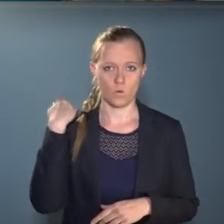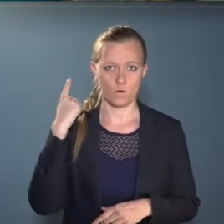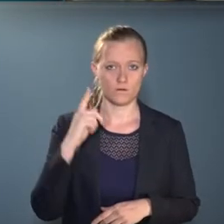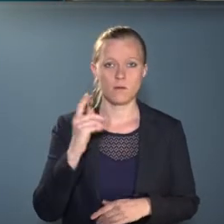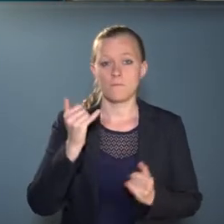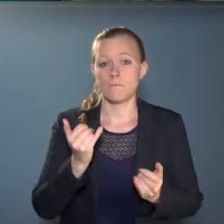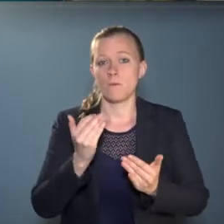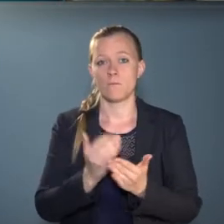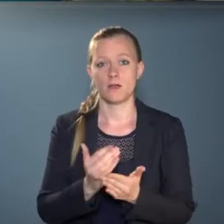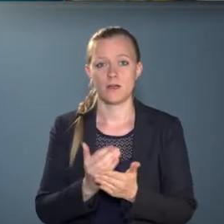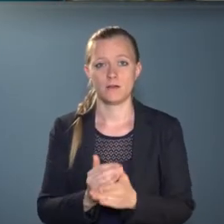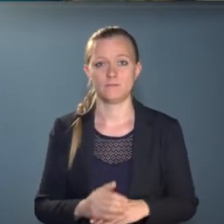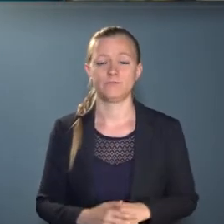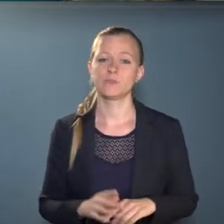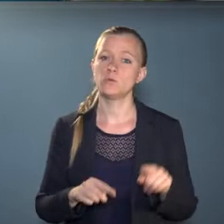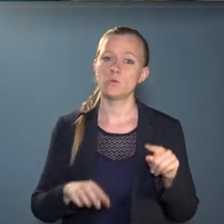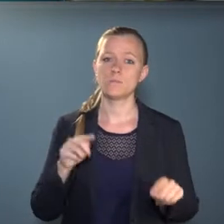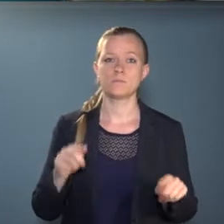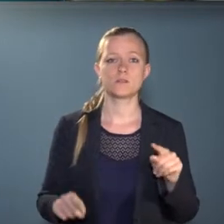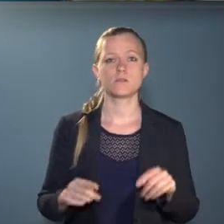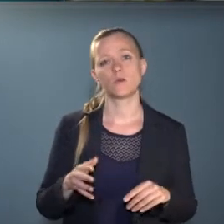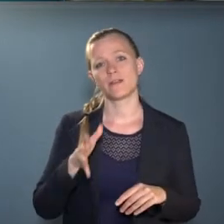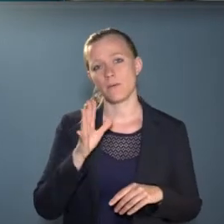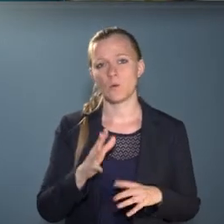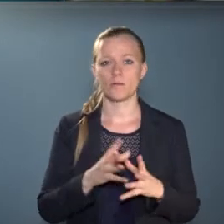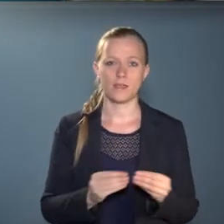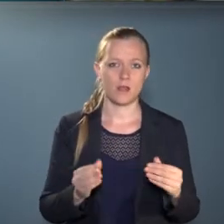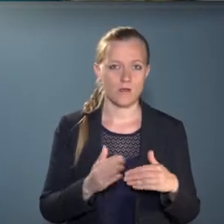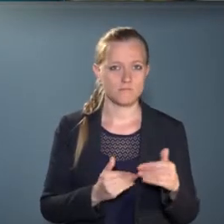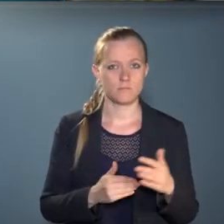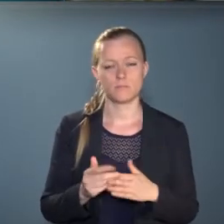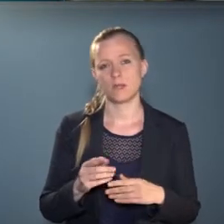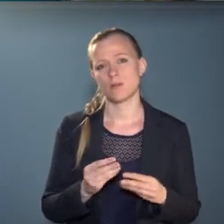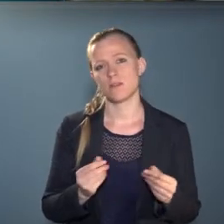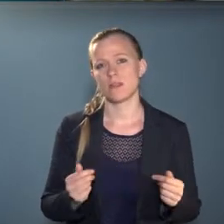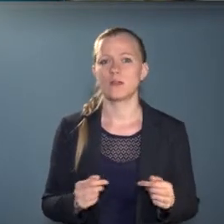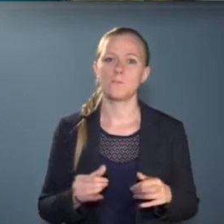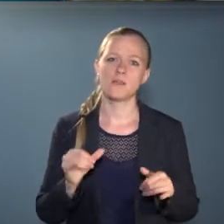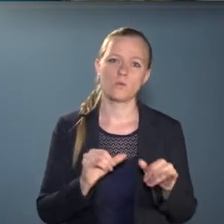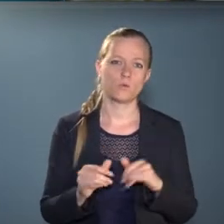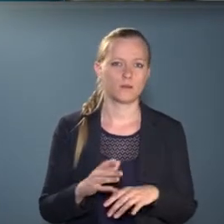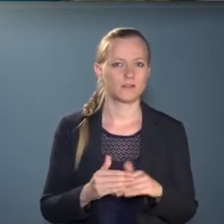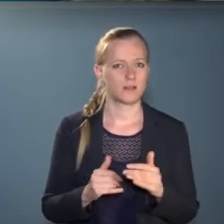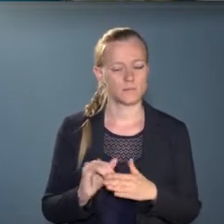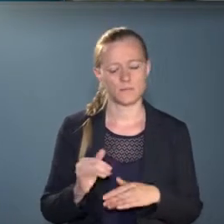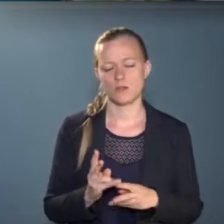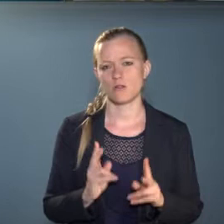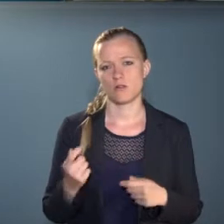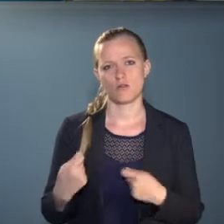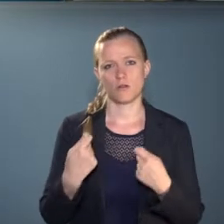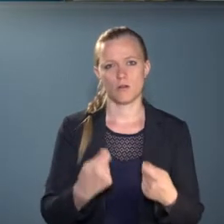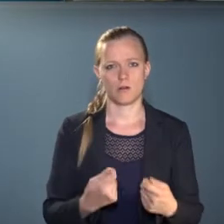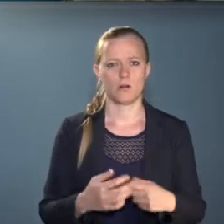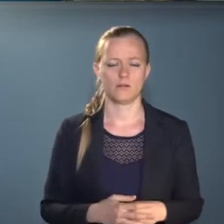már a különböző kemoterápiás szerek és biológiai terápia is lehetőséget ad